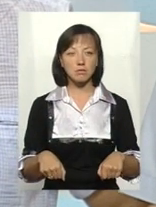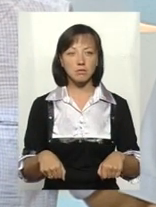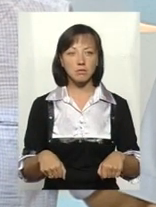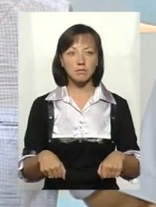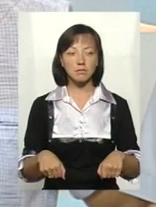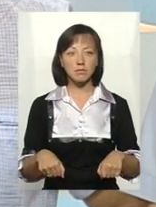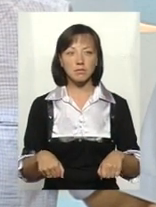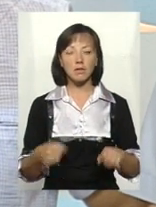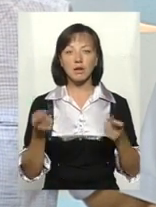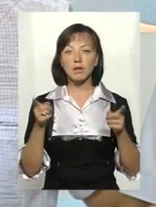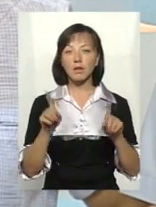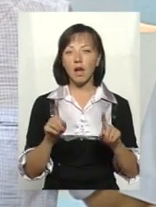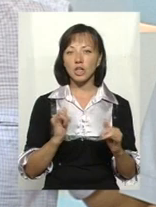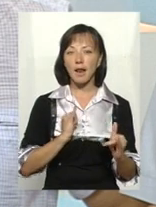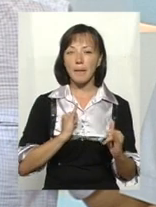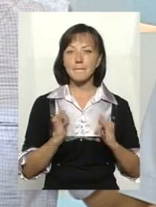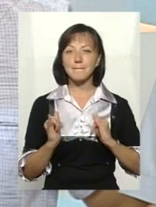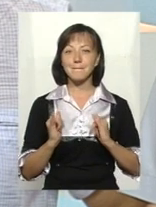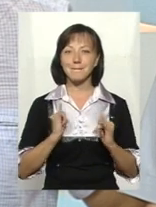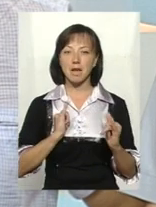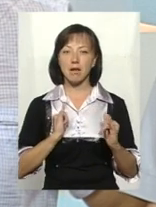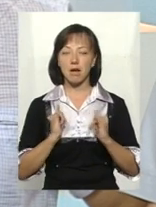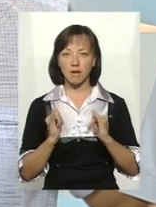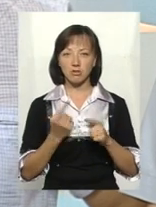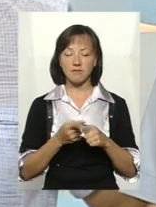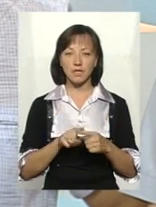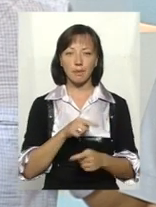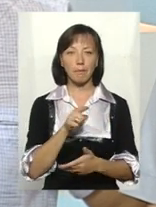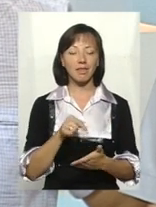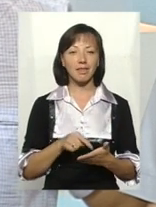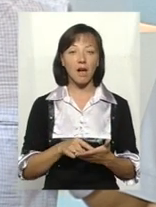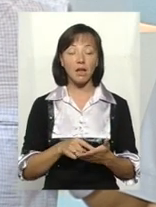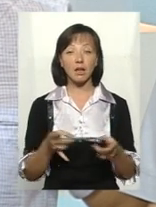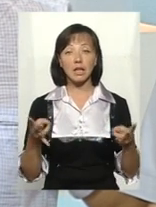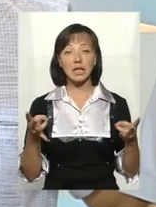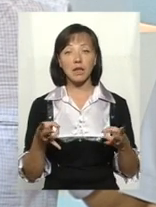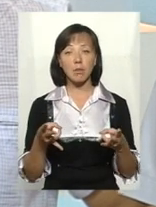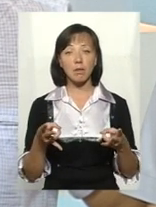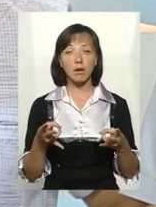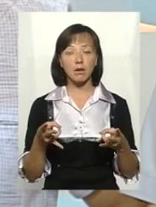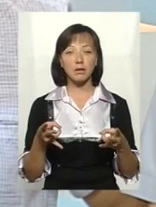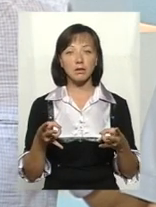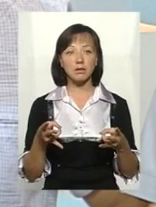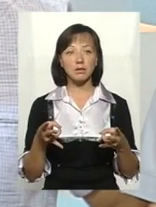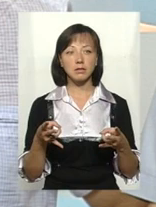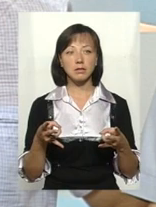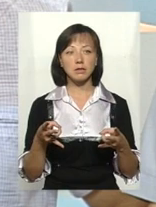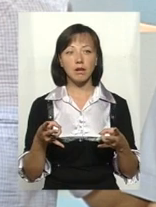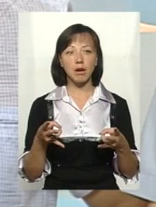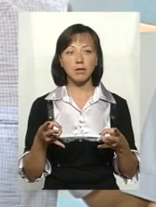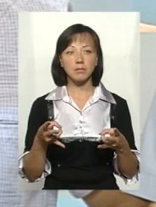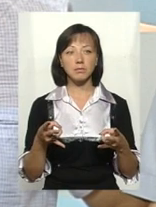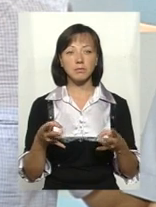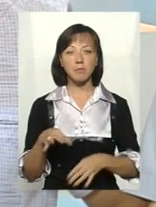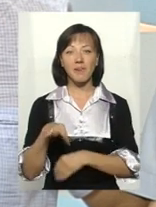даже ліберальничає в цих питаннях. І треба вести роботи більш, можна сказати,